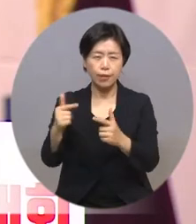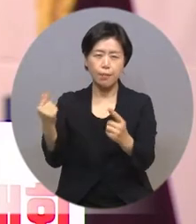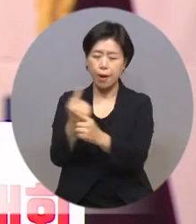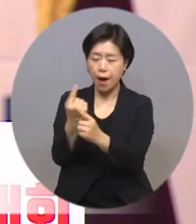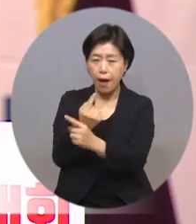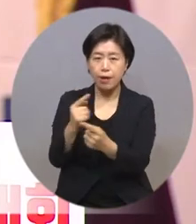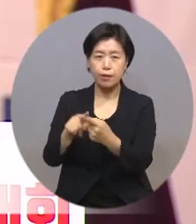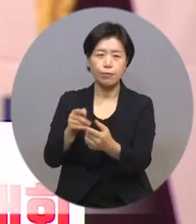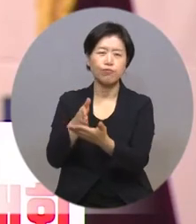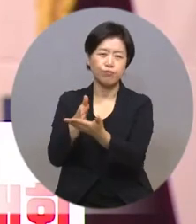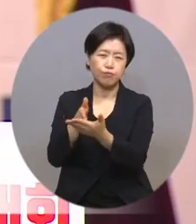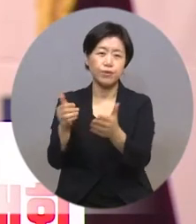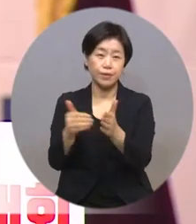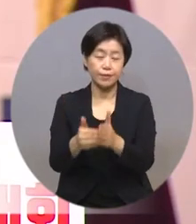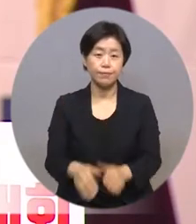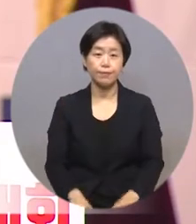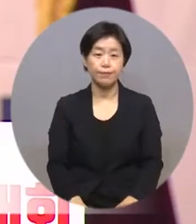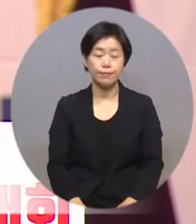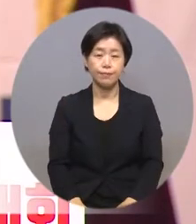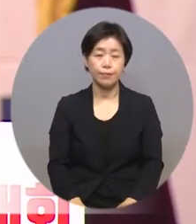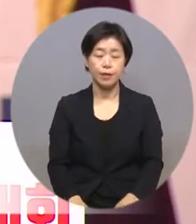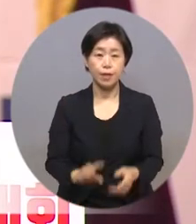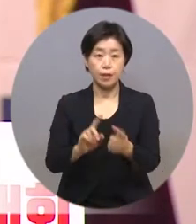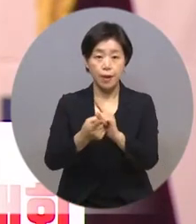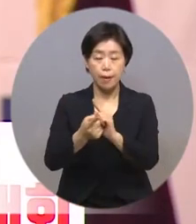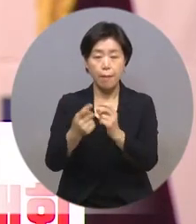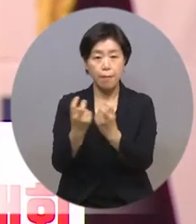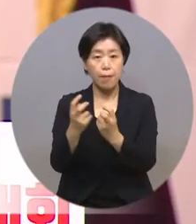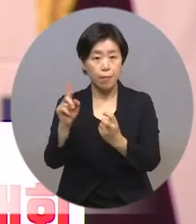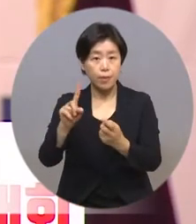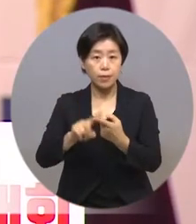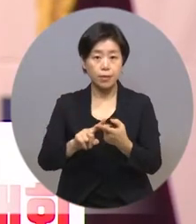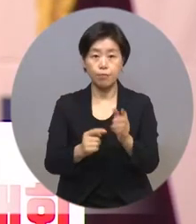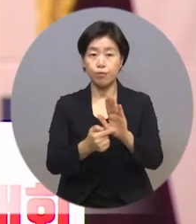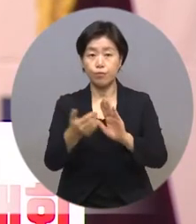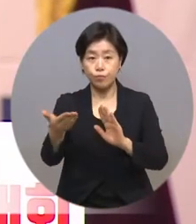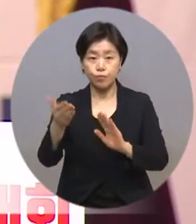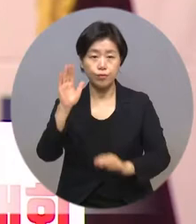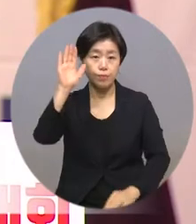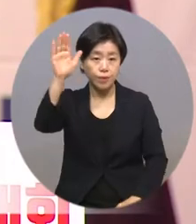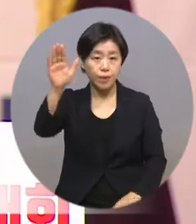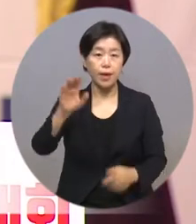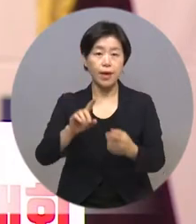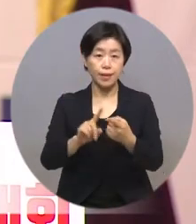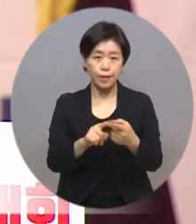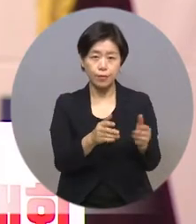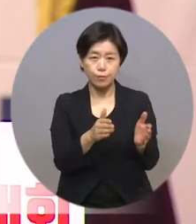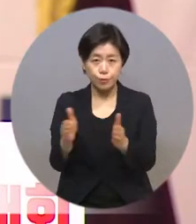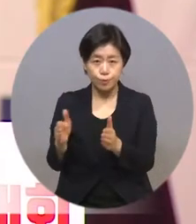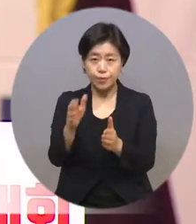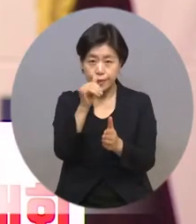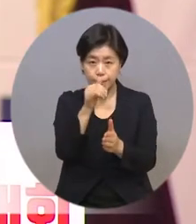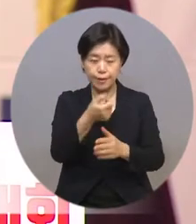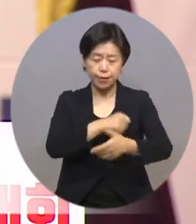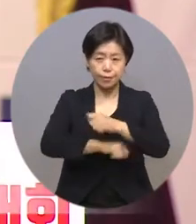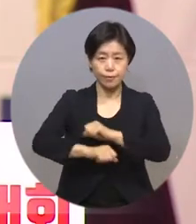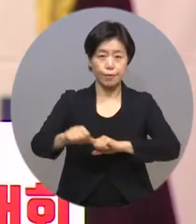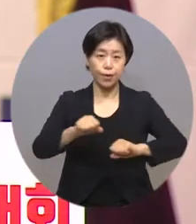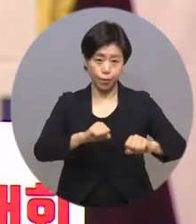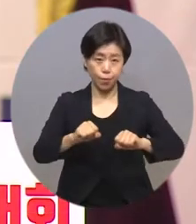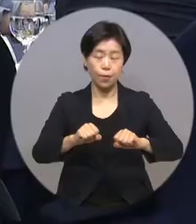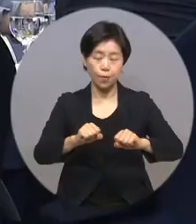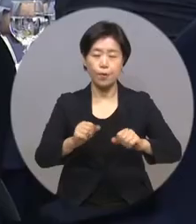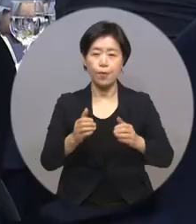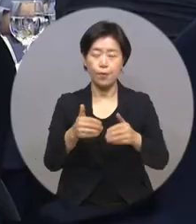촉구해 왔습니다. 올바른 대안을 제시하고 미래를 대비하는 적극적인 활동을 전개해야